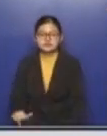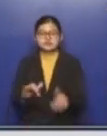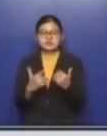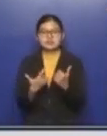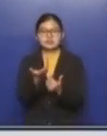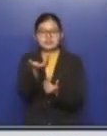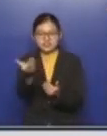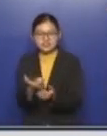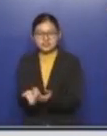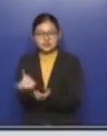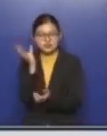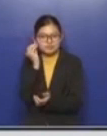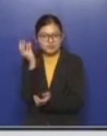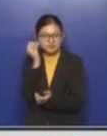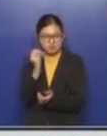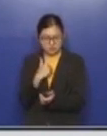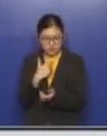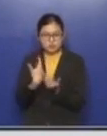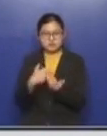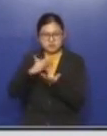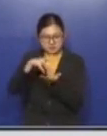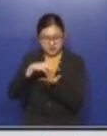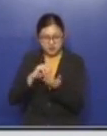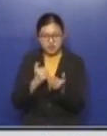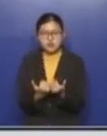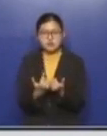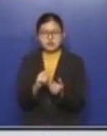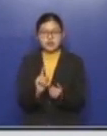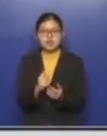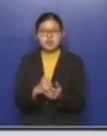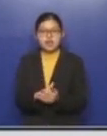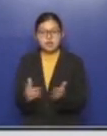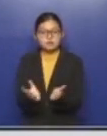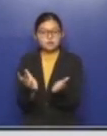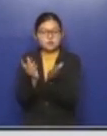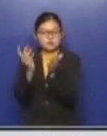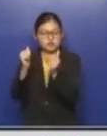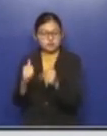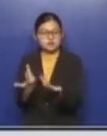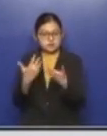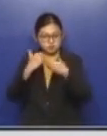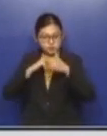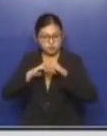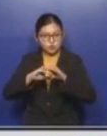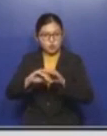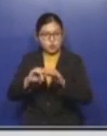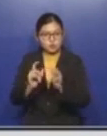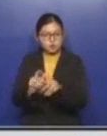มหน่อยเพราะในบอกท่านว่าค่าส่งเสริมการมีส่วนร่วมของประชาช